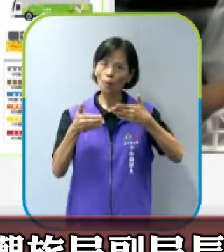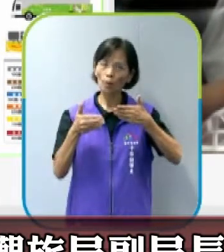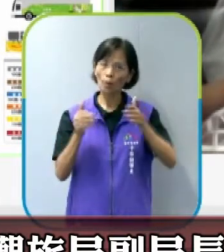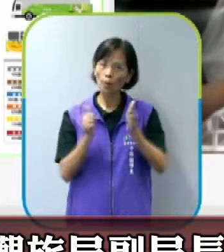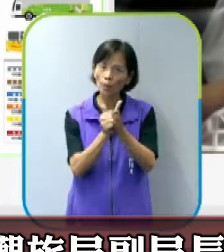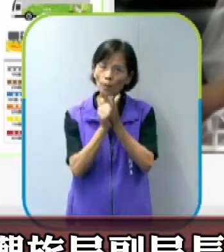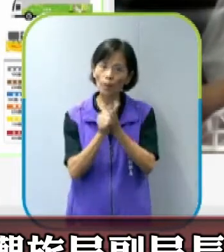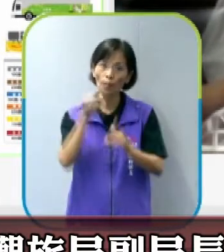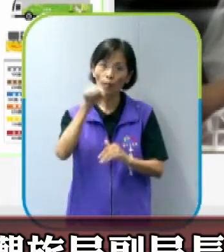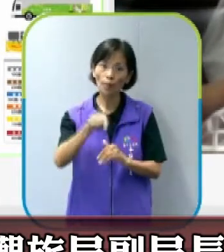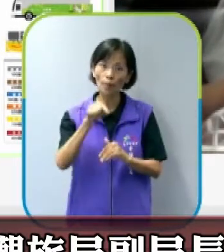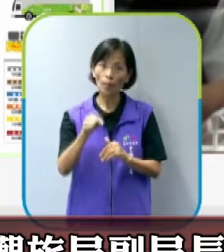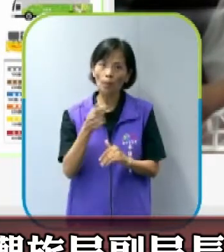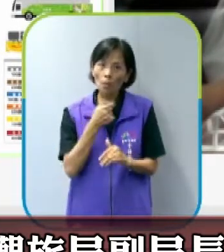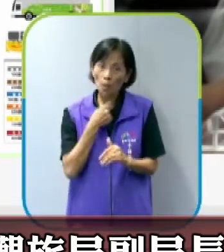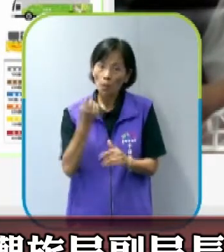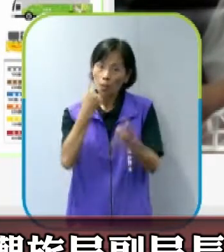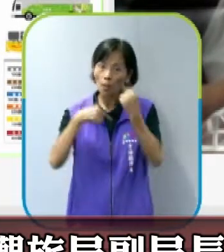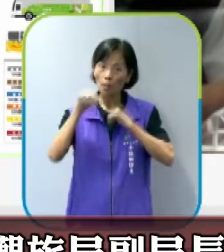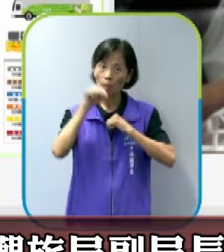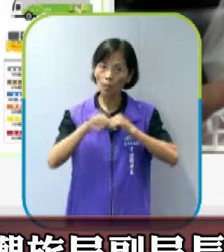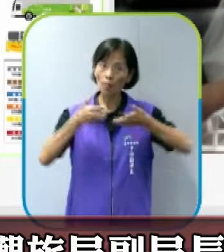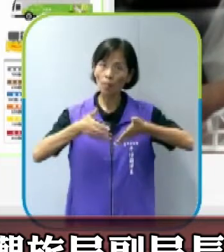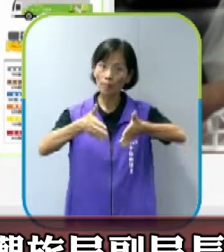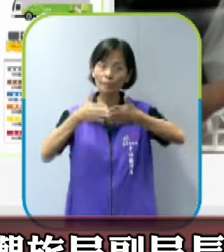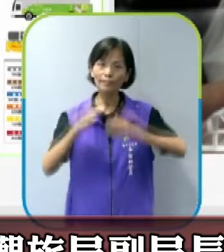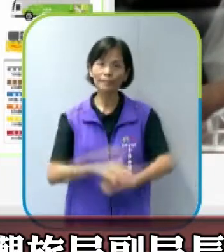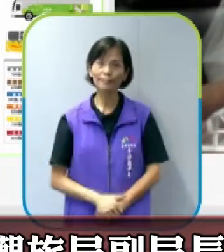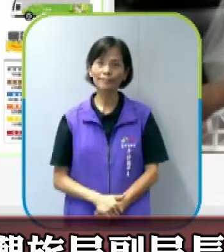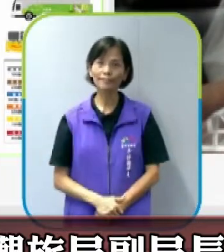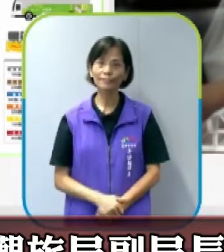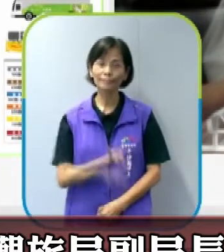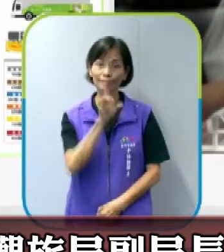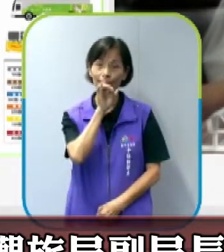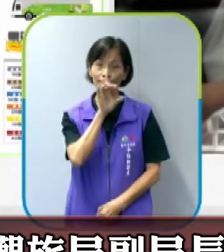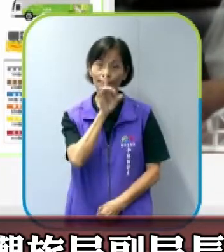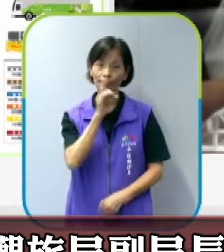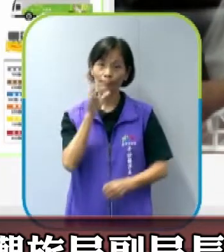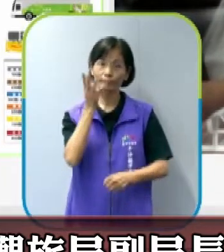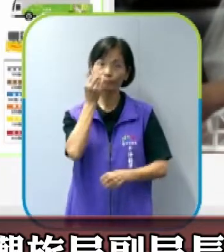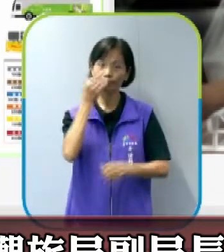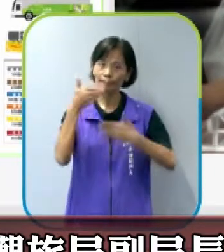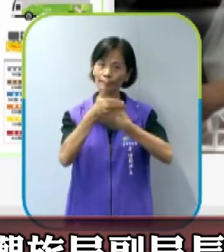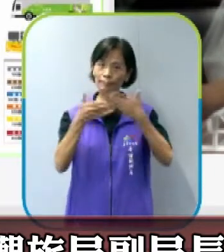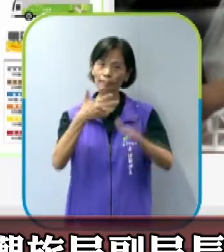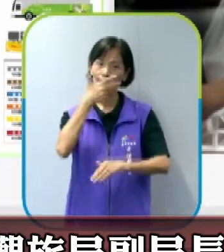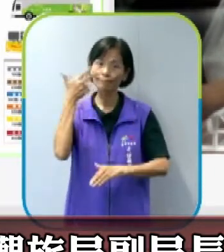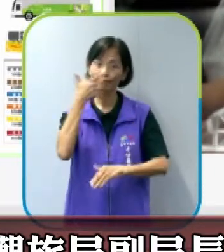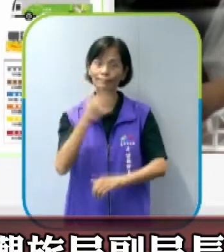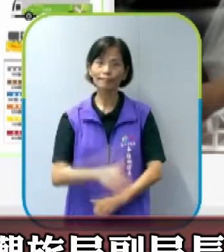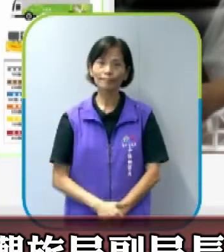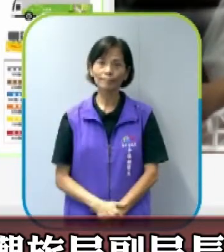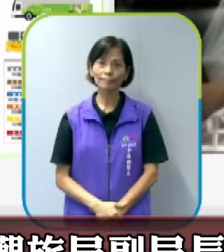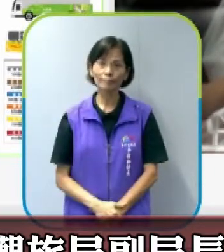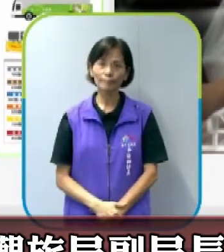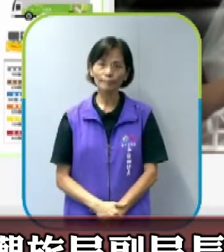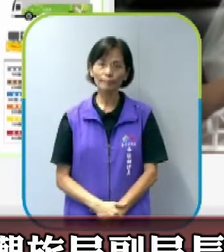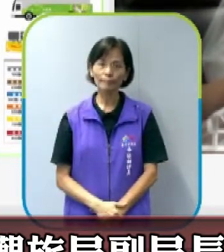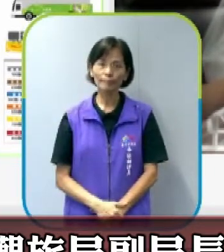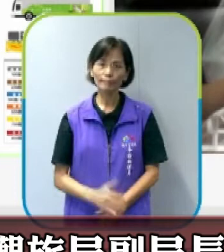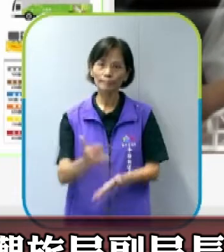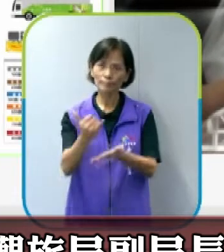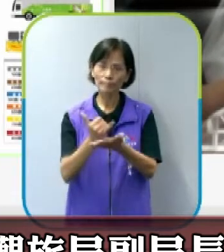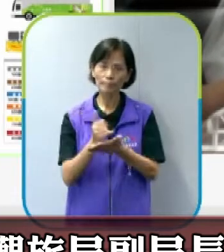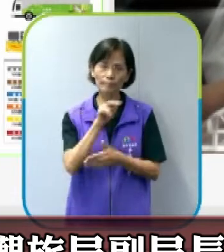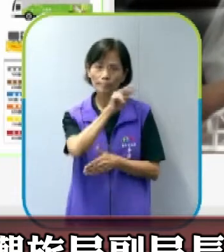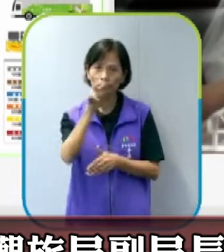定是否愿意来的一个关键因素。为了要提升我们本市观光的交通便利性，简化游客的辨识